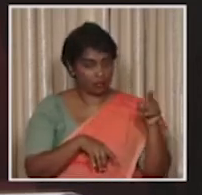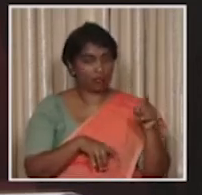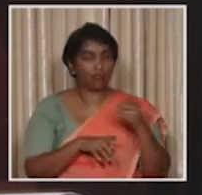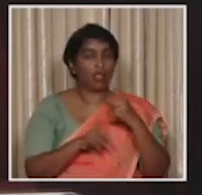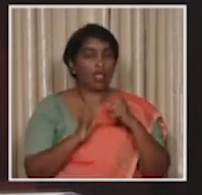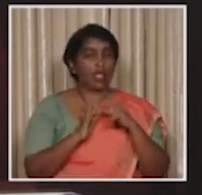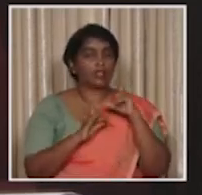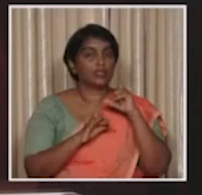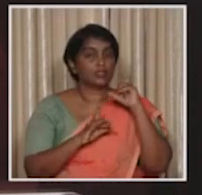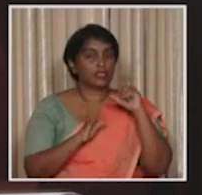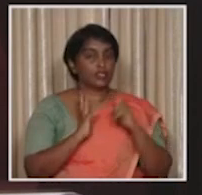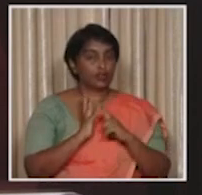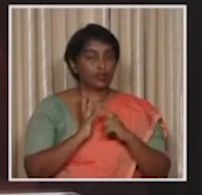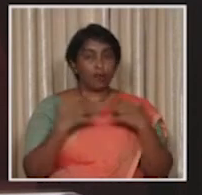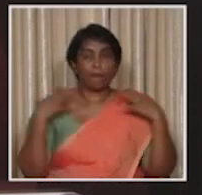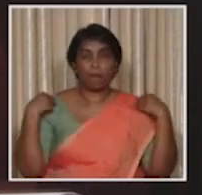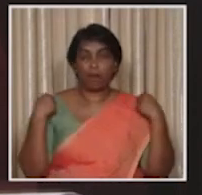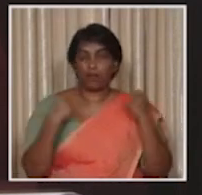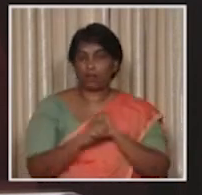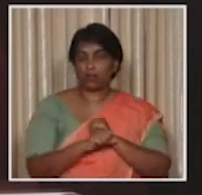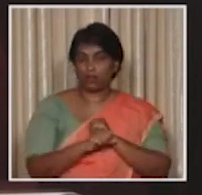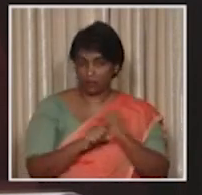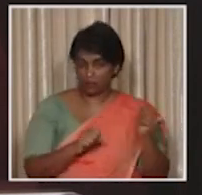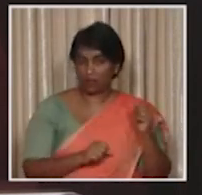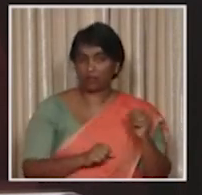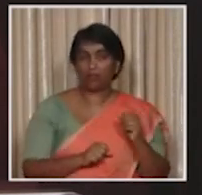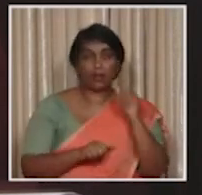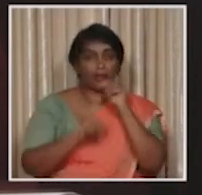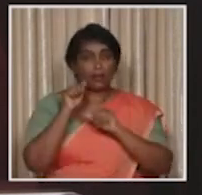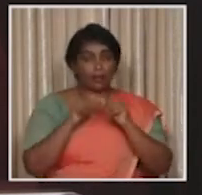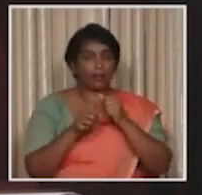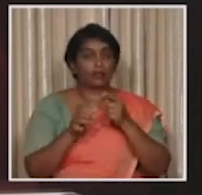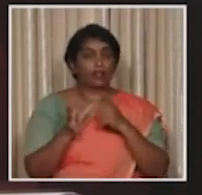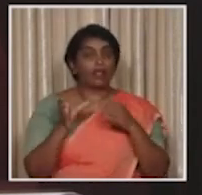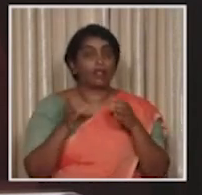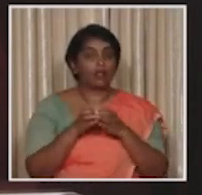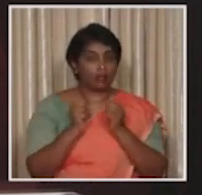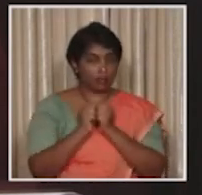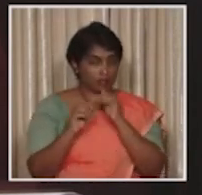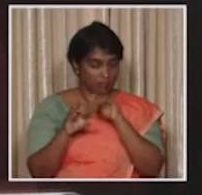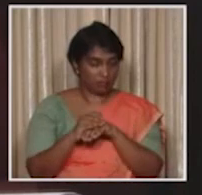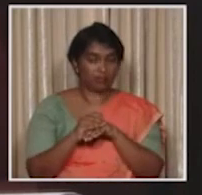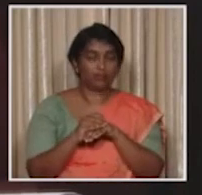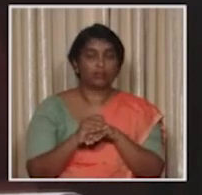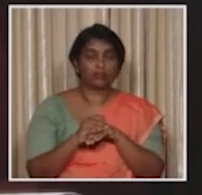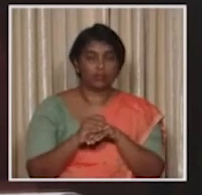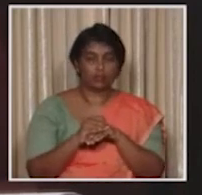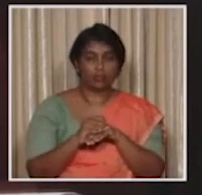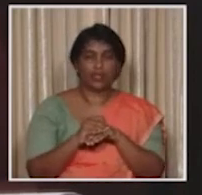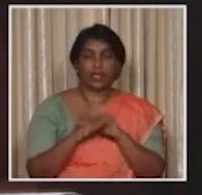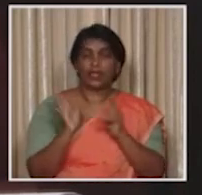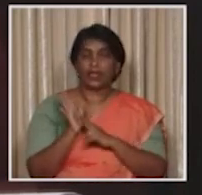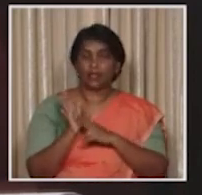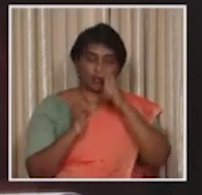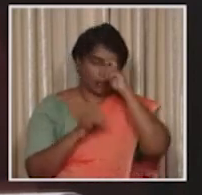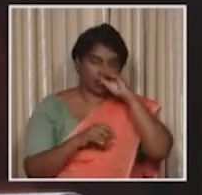දැඩි සත්කාර ඒකකයේ පහසුකම් නොමැති වීම නිසා ඖෂධ නියාමන අධිකාරියේ සේවයක නිලන්ත